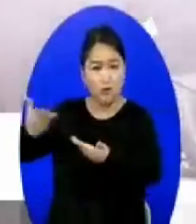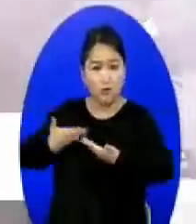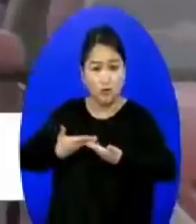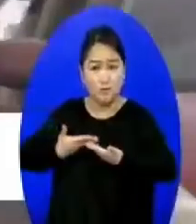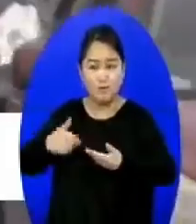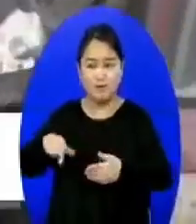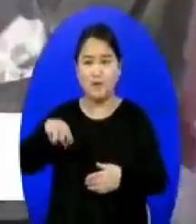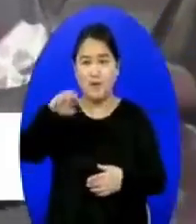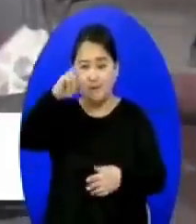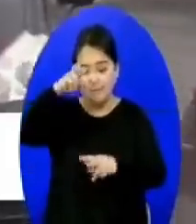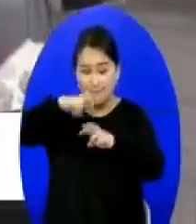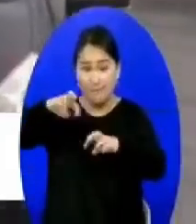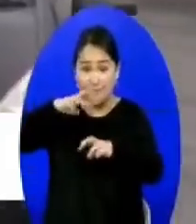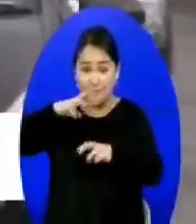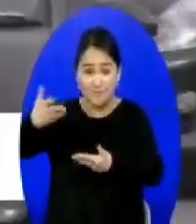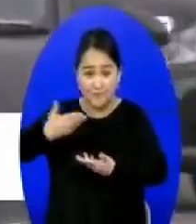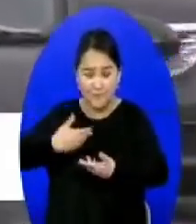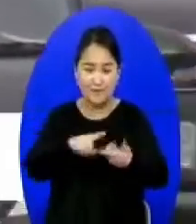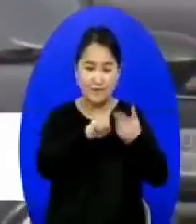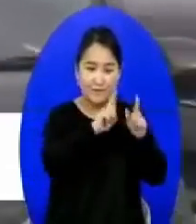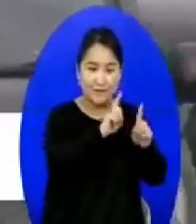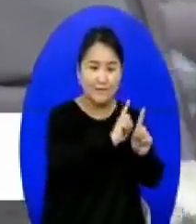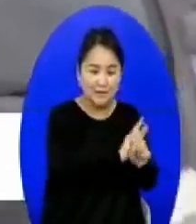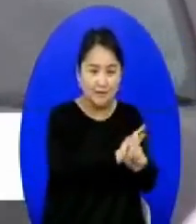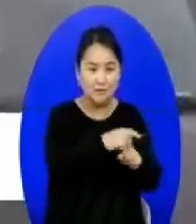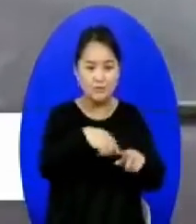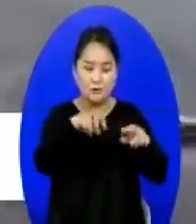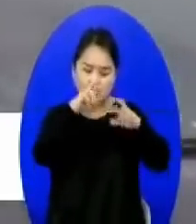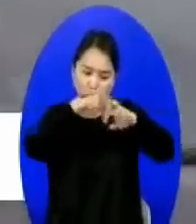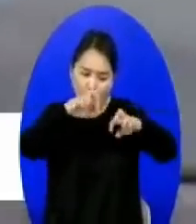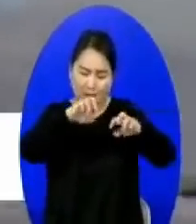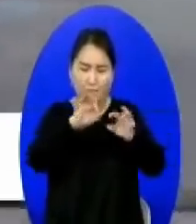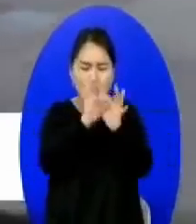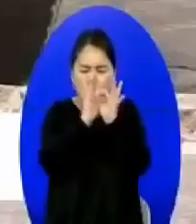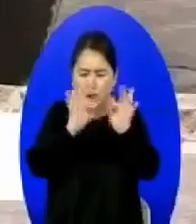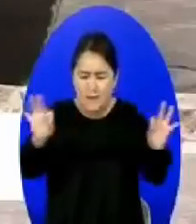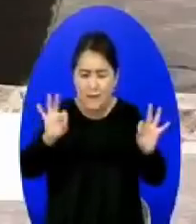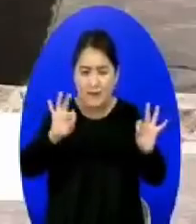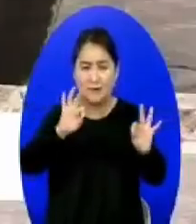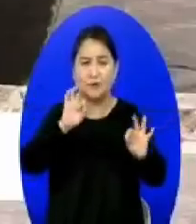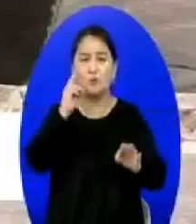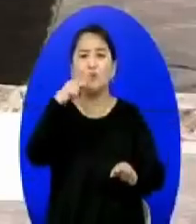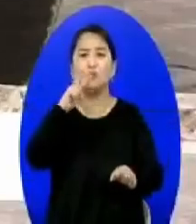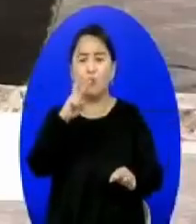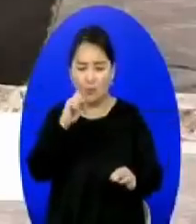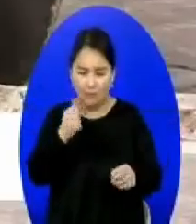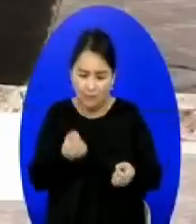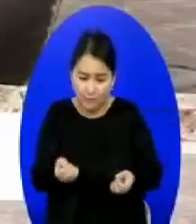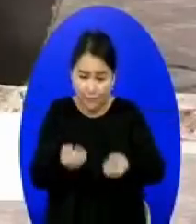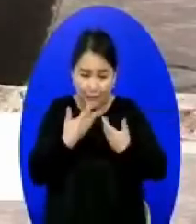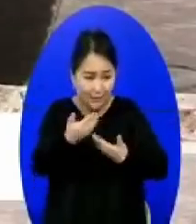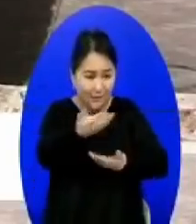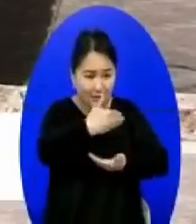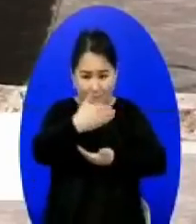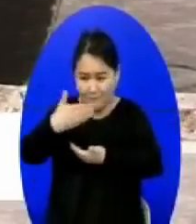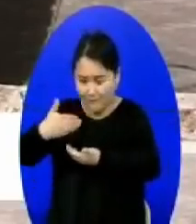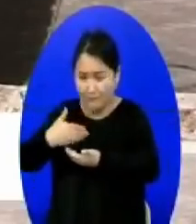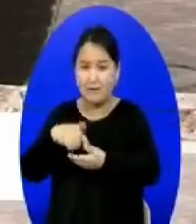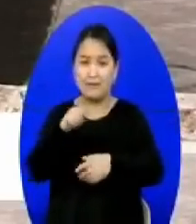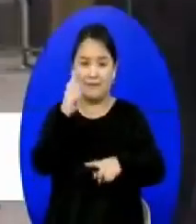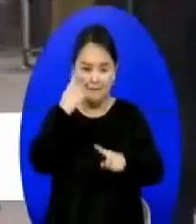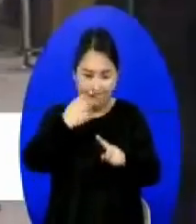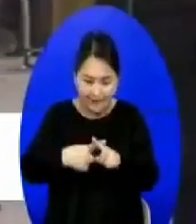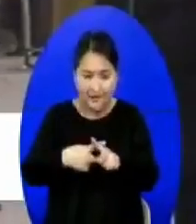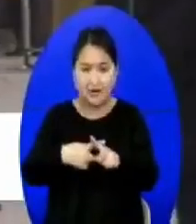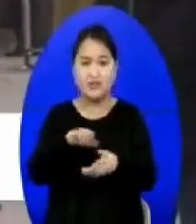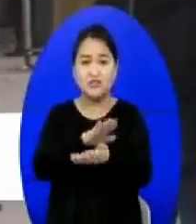Тэгэхээр яг энэ шатхуун дээр бас эргээд судалгааны нариуцсан дүгүүд гаргачих юм бол яг үнэхээр энэ агарын бохирдол хэр зэрэг нөлөөлж өгнө гэдэг дээрээс дахиад нэг